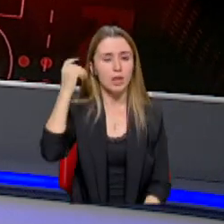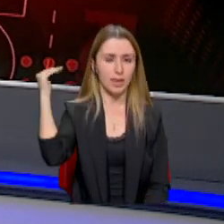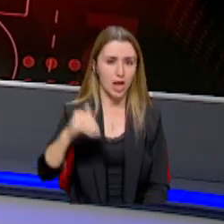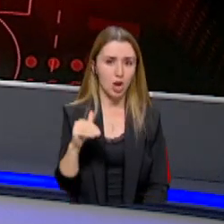ilk olarak